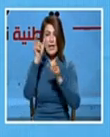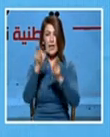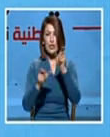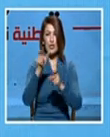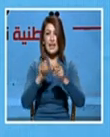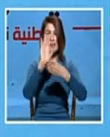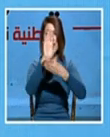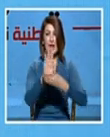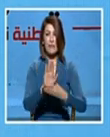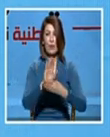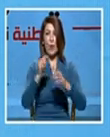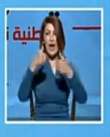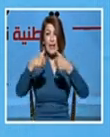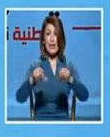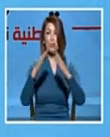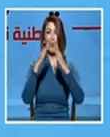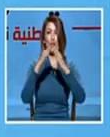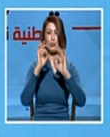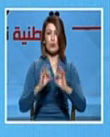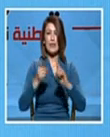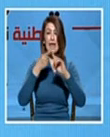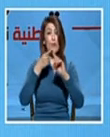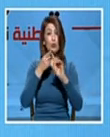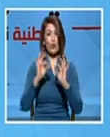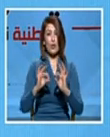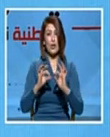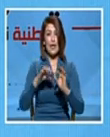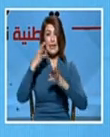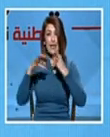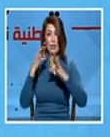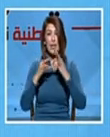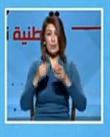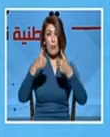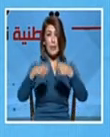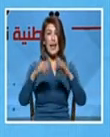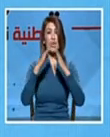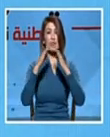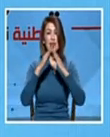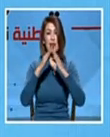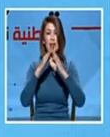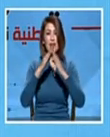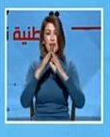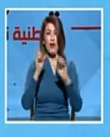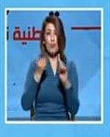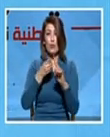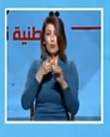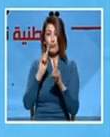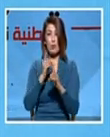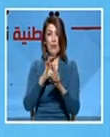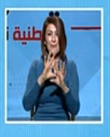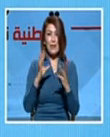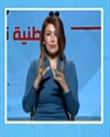على هالحجر الصحي خاطر اهم حاجه هي توا في الوقت الحاضر هي الحجر الصحي خاطر ماهمش